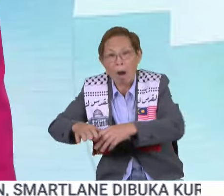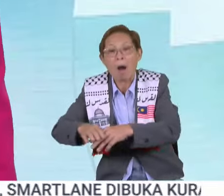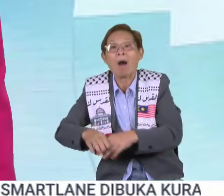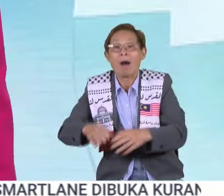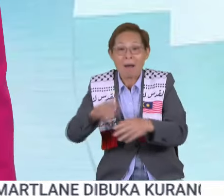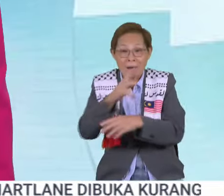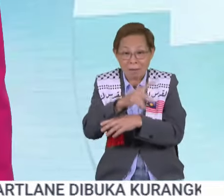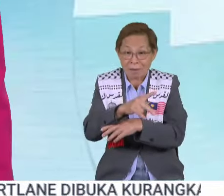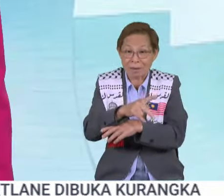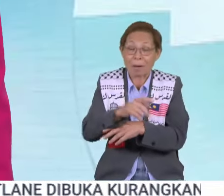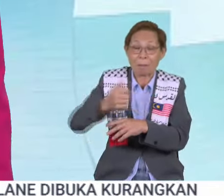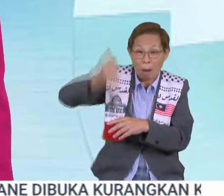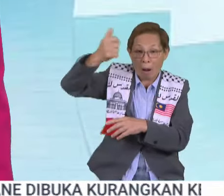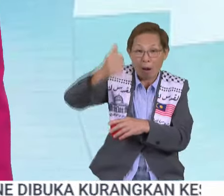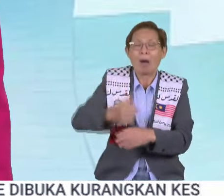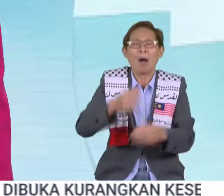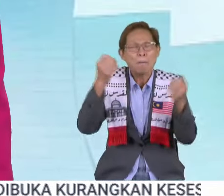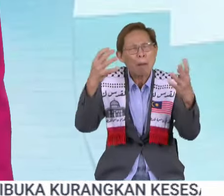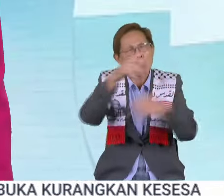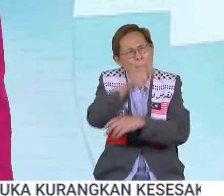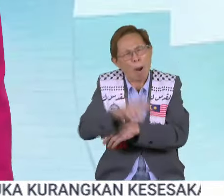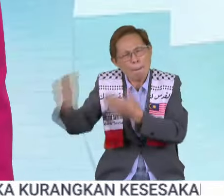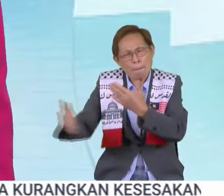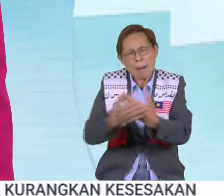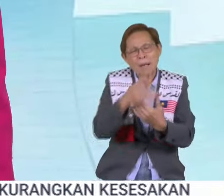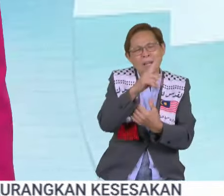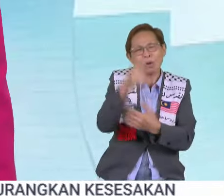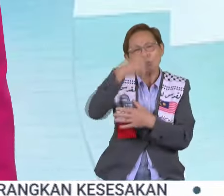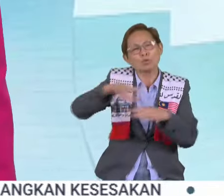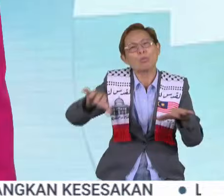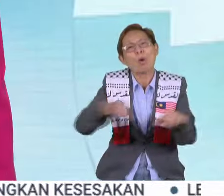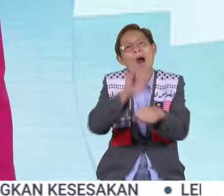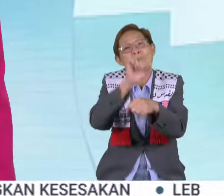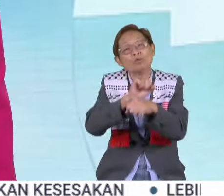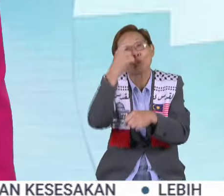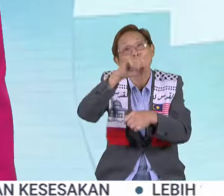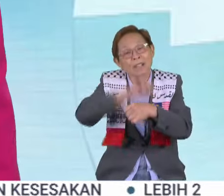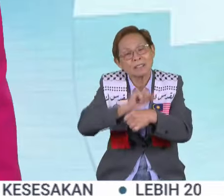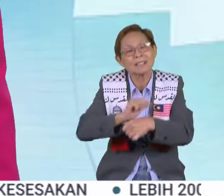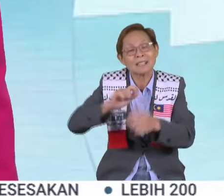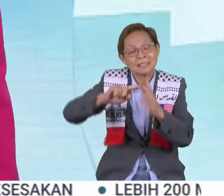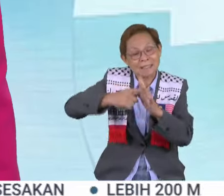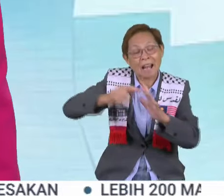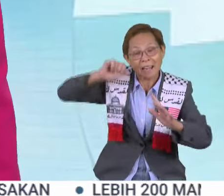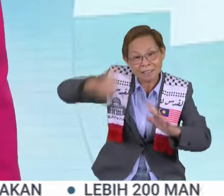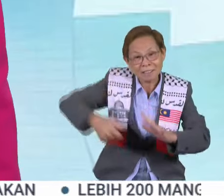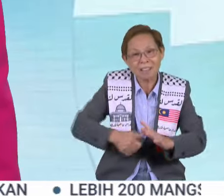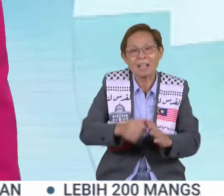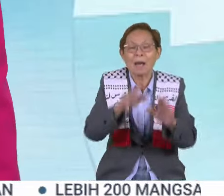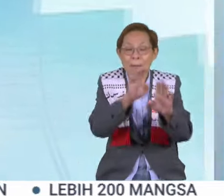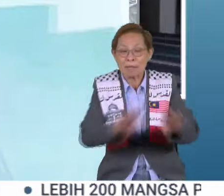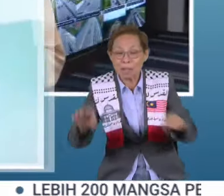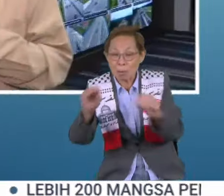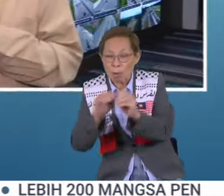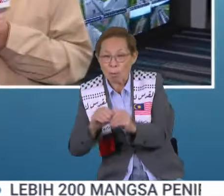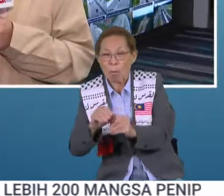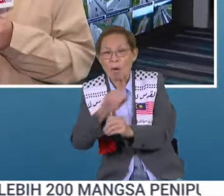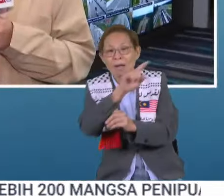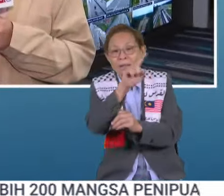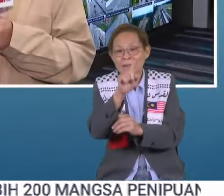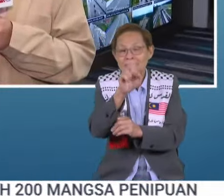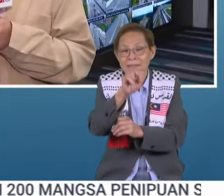kembali ke ibu kota untuk menjalankan rutin harian masing-masing bermula esok. Perkembangannya kita terus bersama Damirah Atikah Muhammad